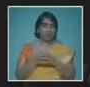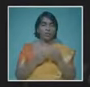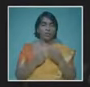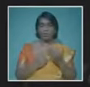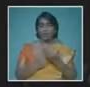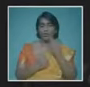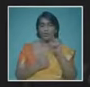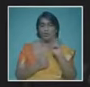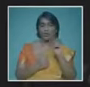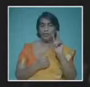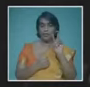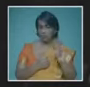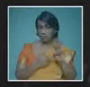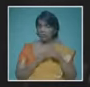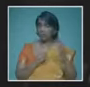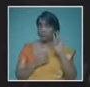පුළුවන් වෙනවා 20යි 25 වෙනකොට